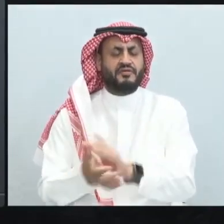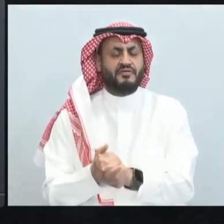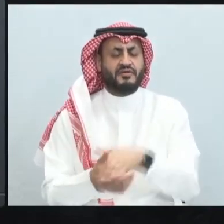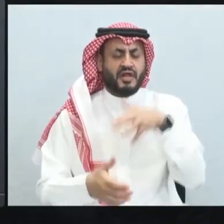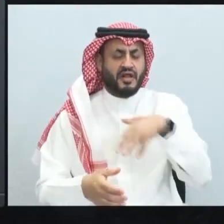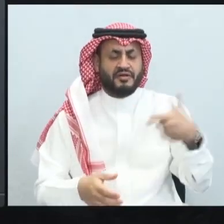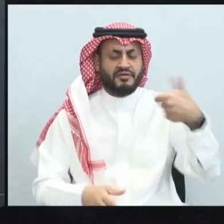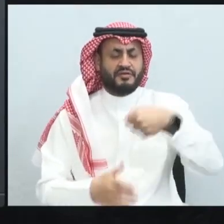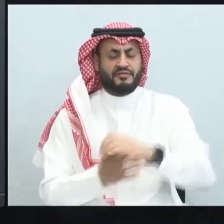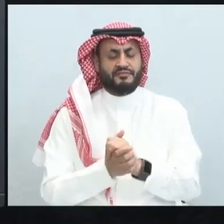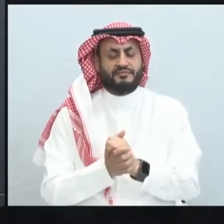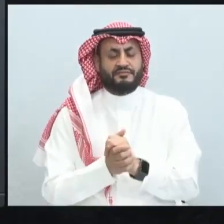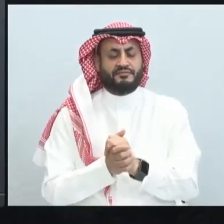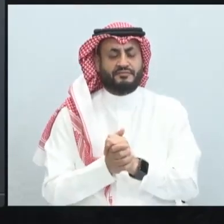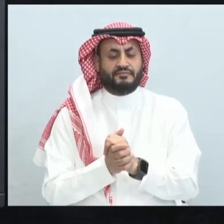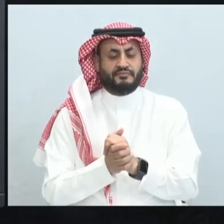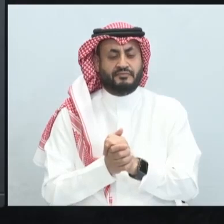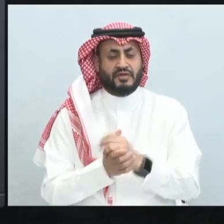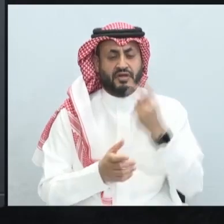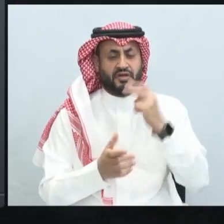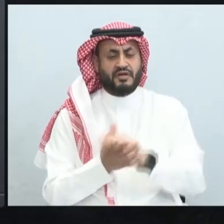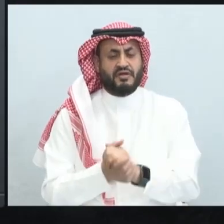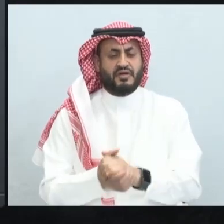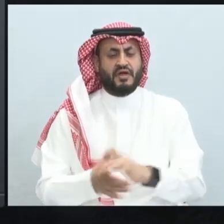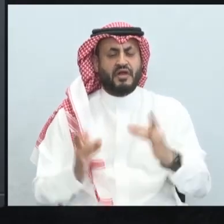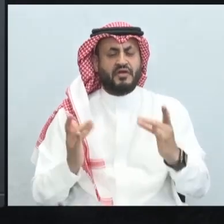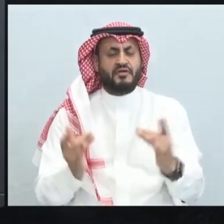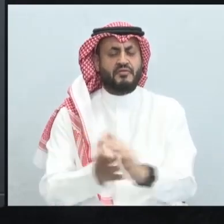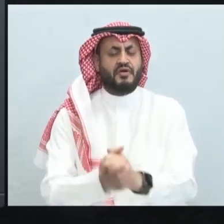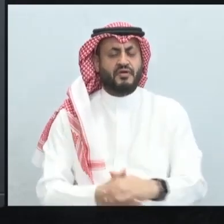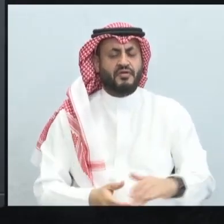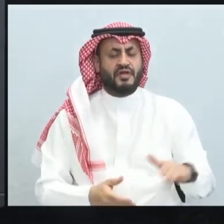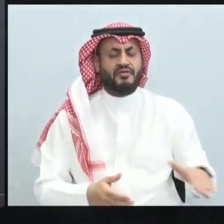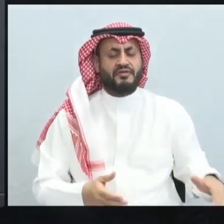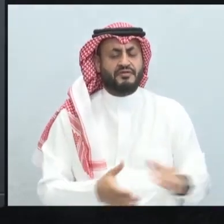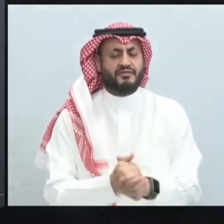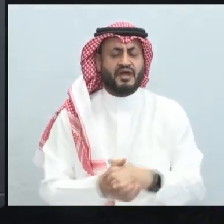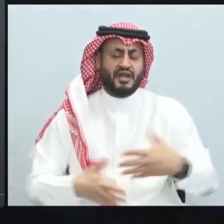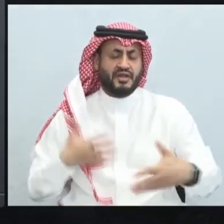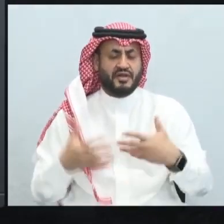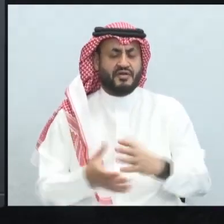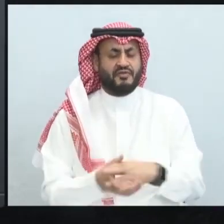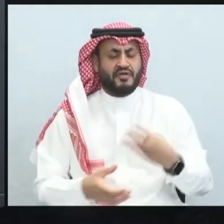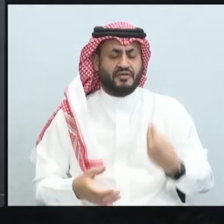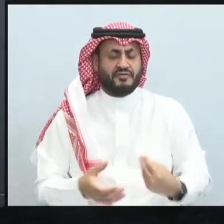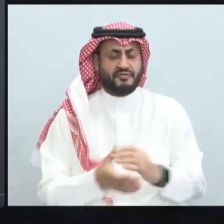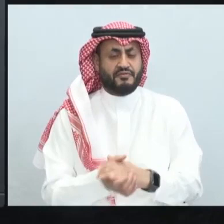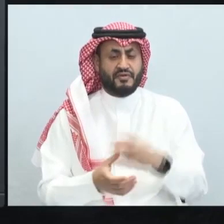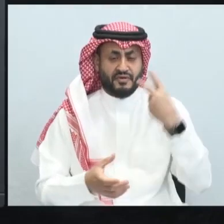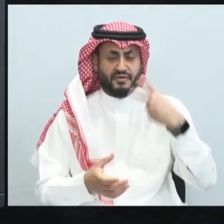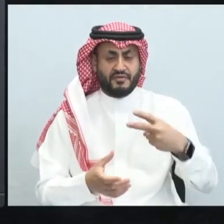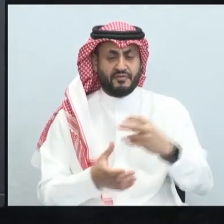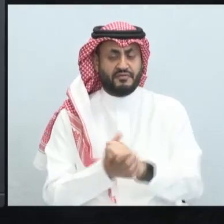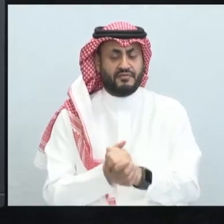الى اننا عندما نجلس مع هؤلاء الاطفال الصغار نمازح و تلطف معهم وان راينا